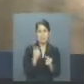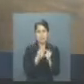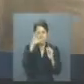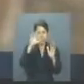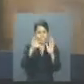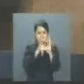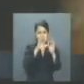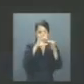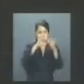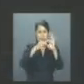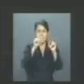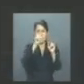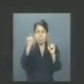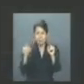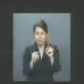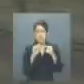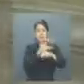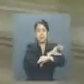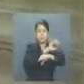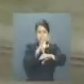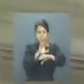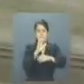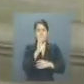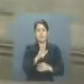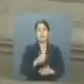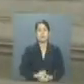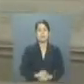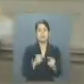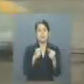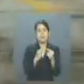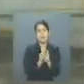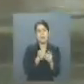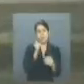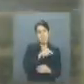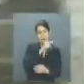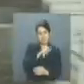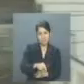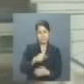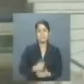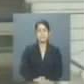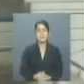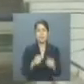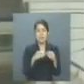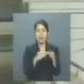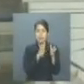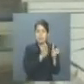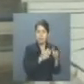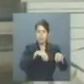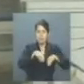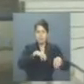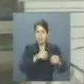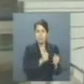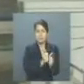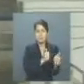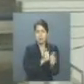ปแล้วที่สถานีรถไฟพานคาสกรุงลอนดอนนอกจากนี้ฝ่ายจัดการแข่งขันลอนดอนเกมส์ยังได้จัดกิจกรรมพิเศษขึ้นเมื่อว